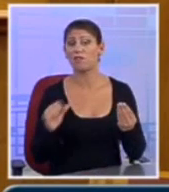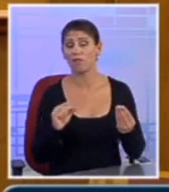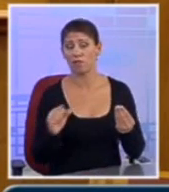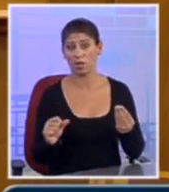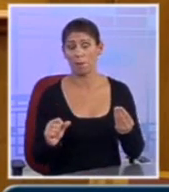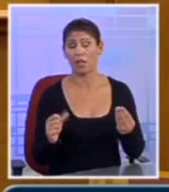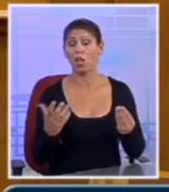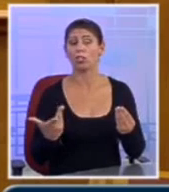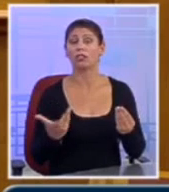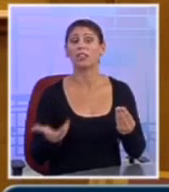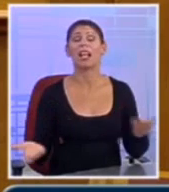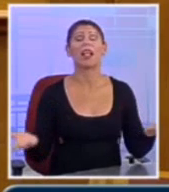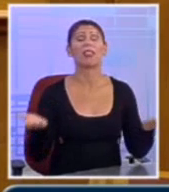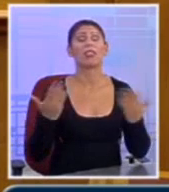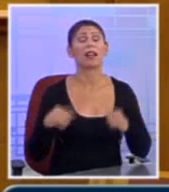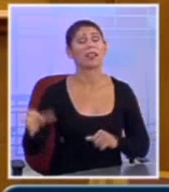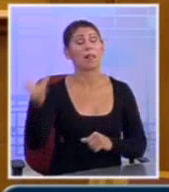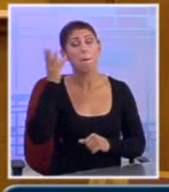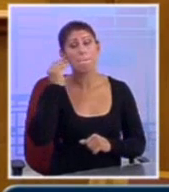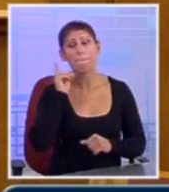Και πολύ φοβάμαι λοιπόν ότι δεν έχετε διδαχτεί.